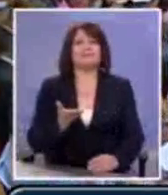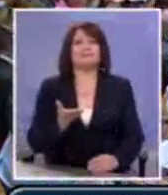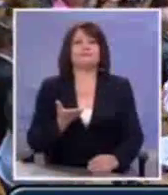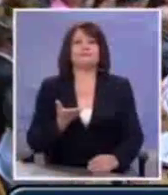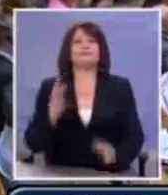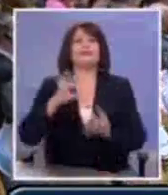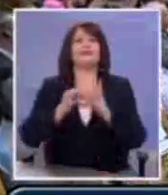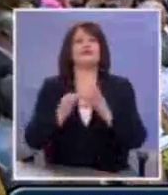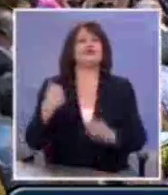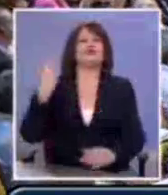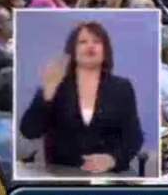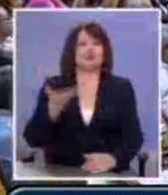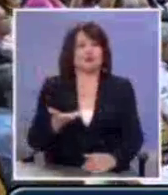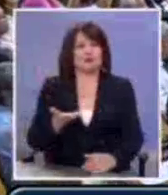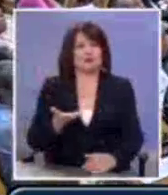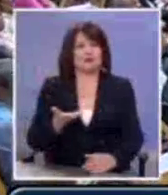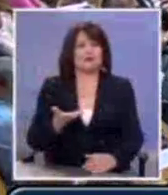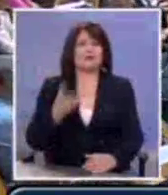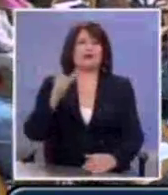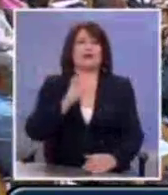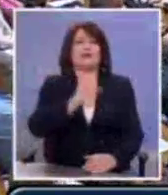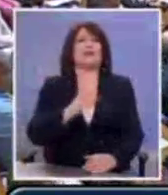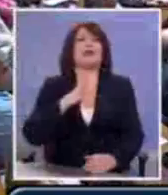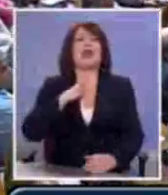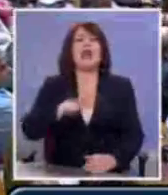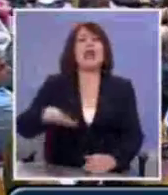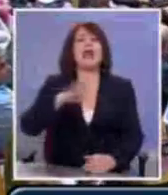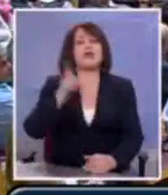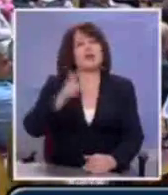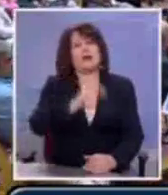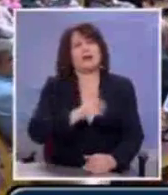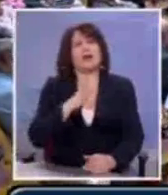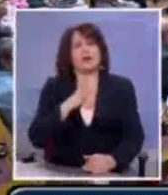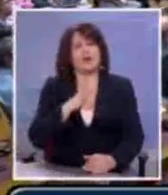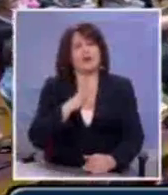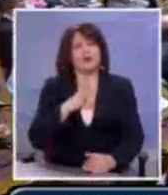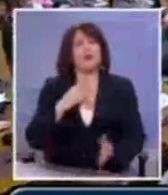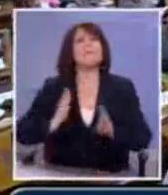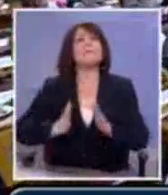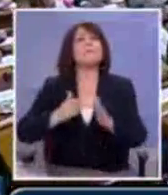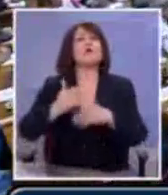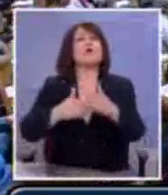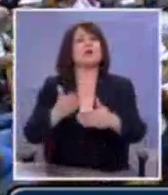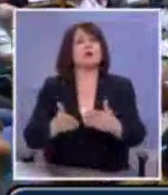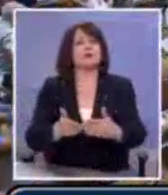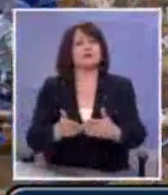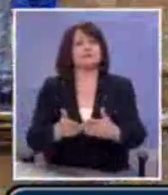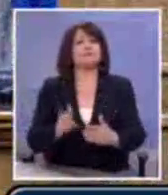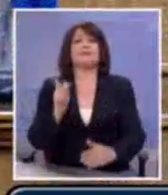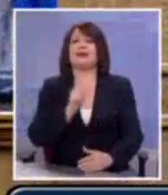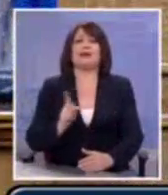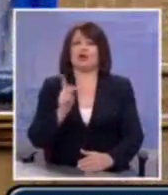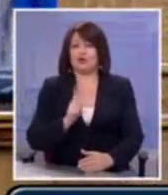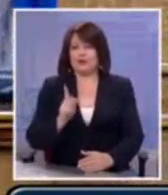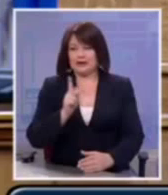στην ιστορία κάθε λαού και κάθε ανθρώπου, στην πορεία κάθε